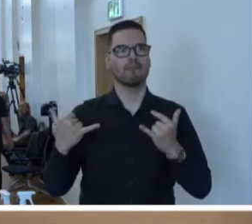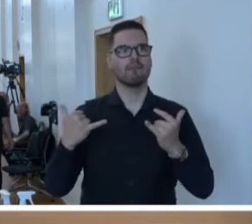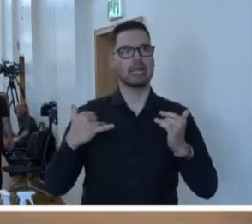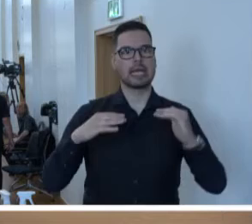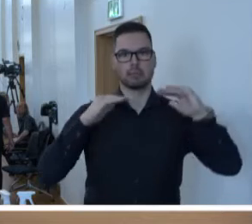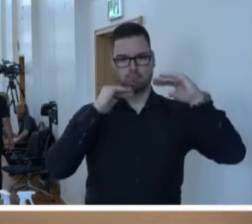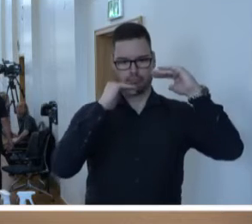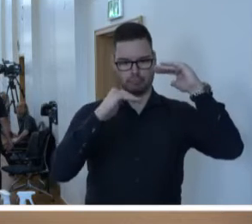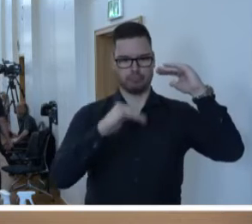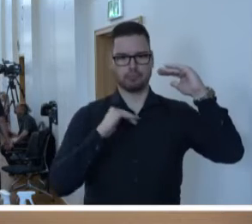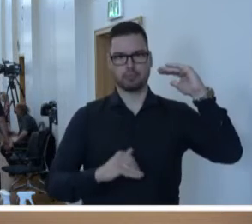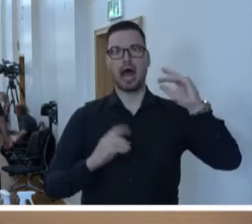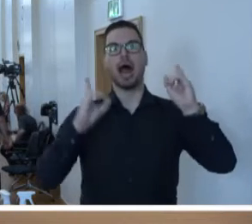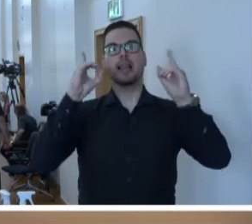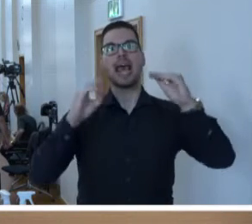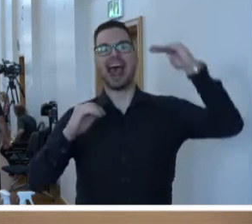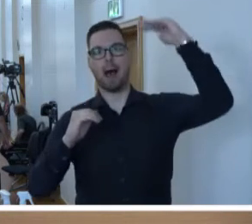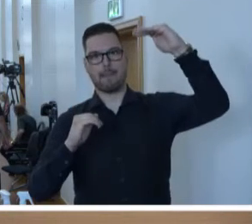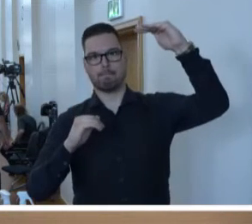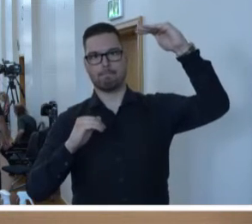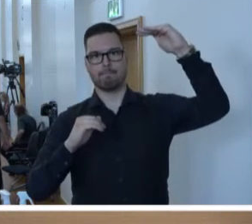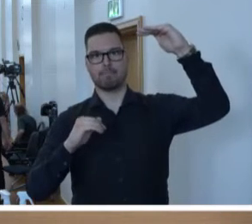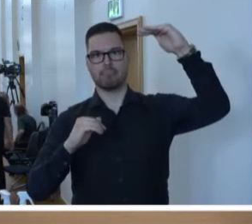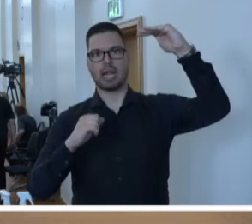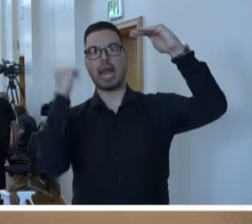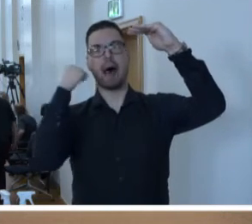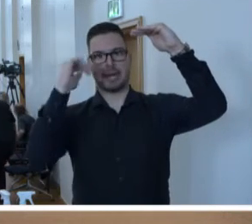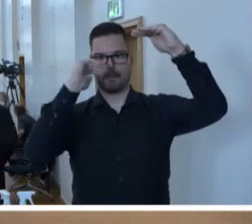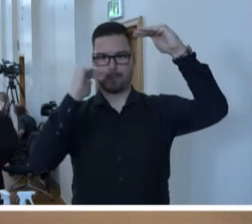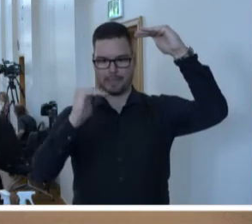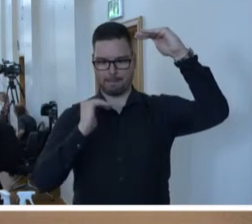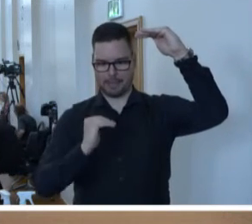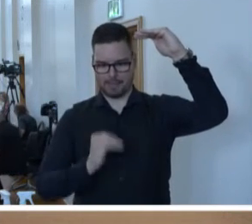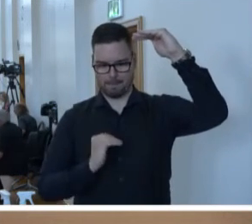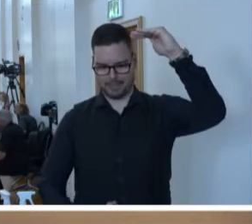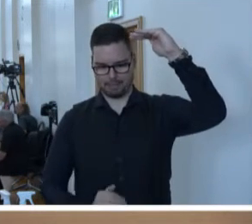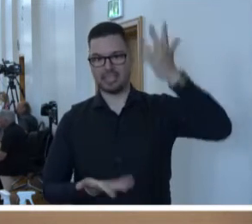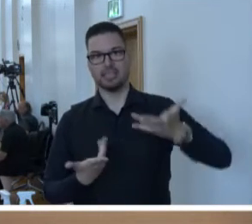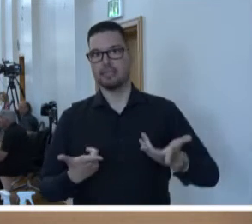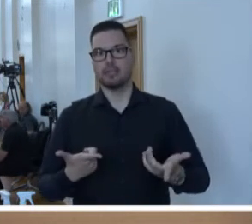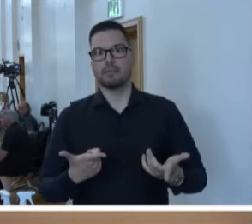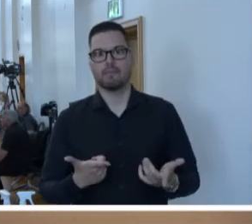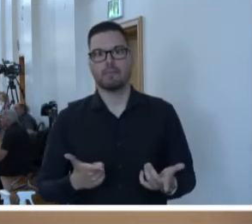wieder Lehrer über andere drüber stellt. Es geht doch am Ende darum,